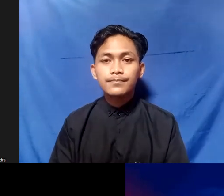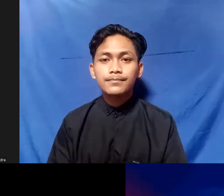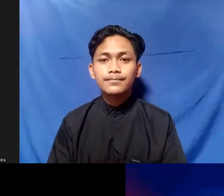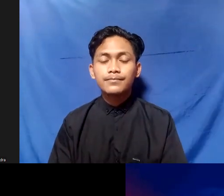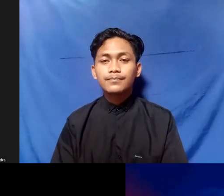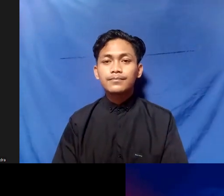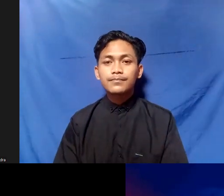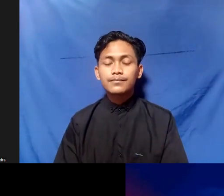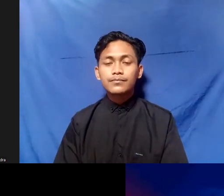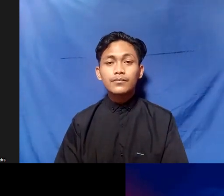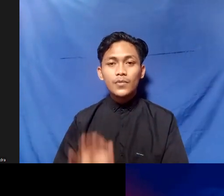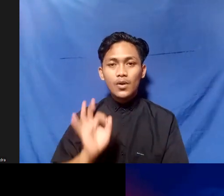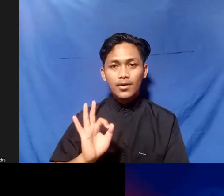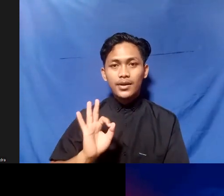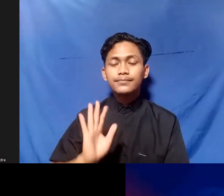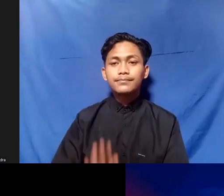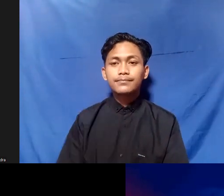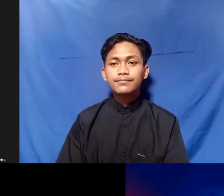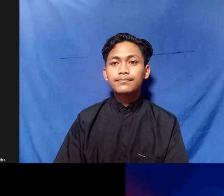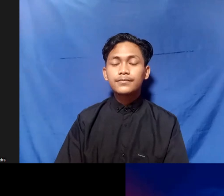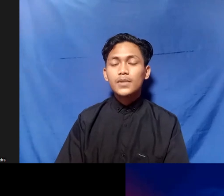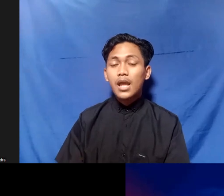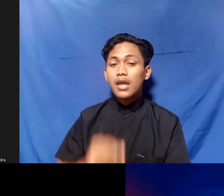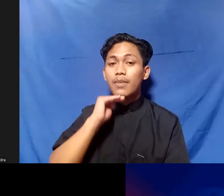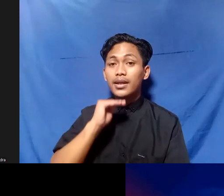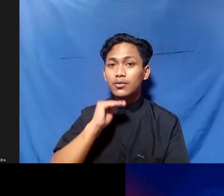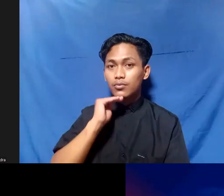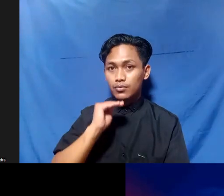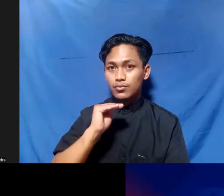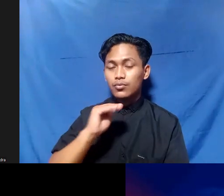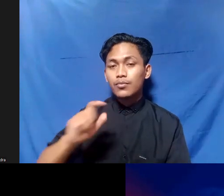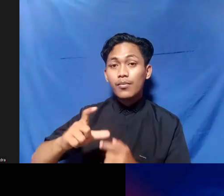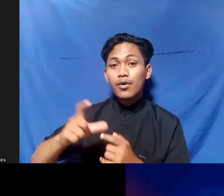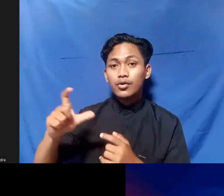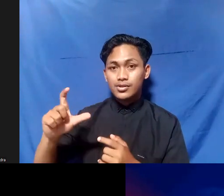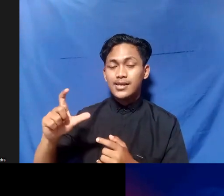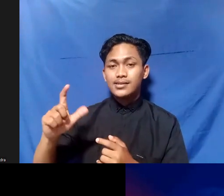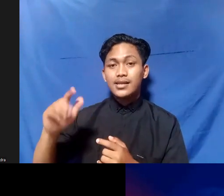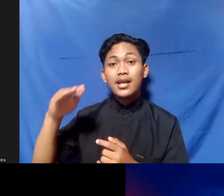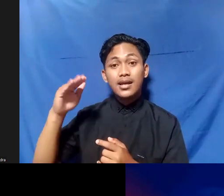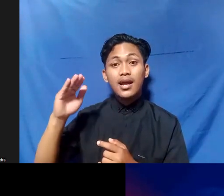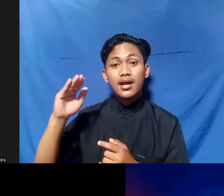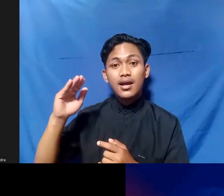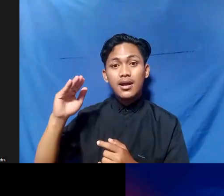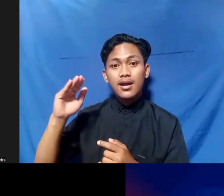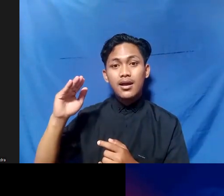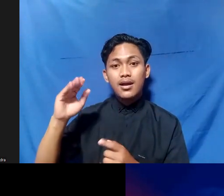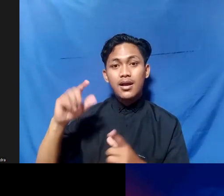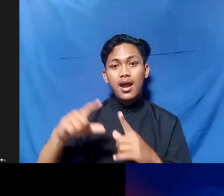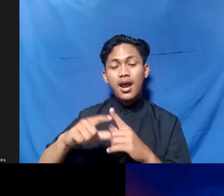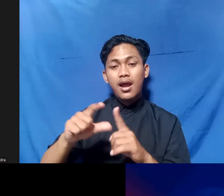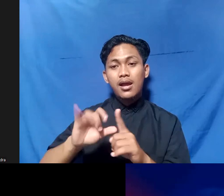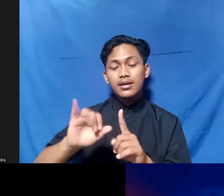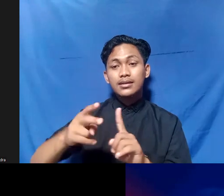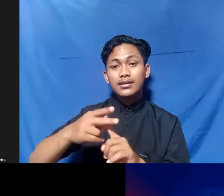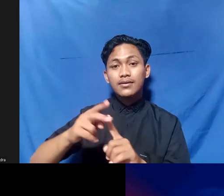Oke Baik sembari menunggu proses dari Kak dilva saya akan bacakan dulu pertanyaan dari